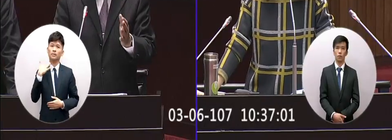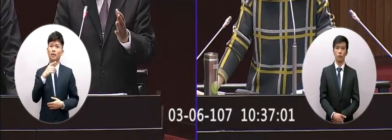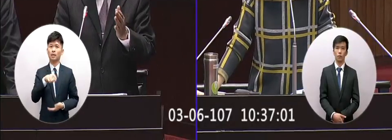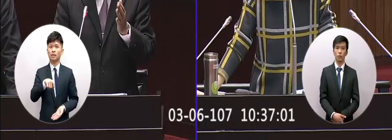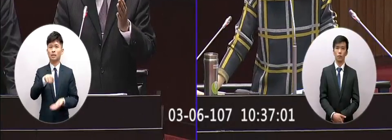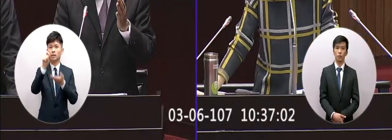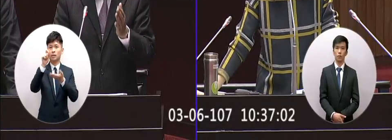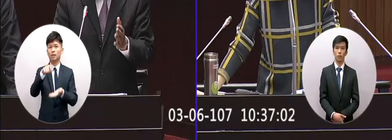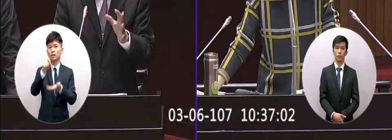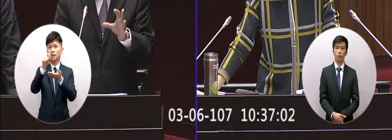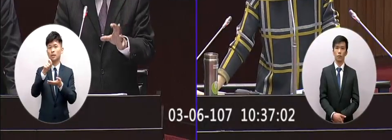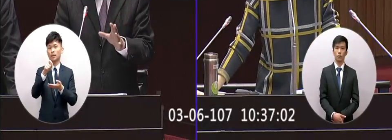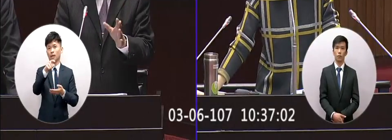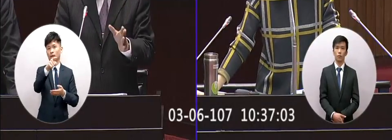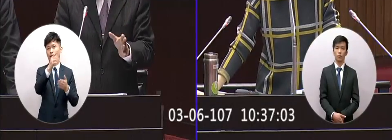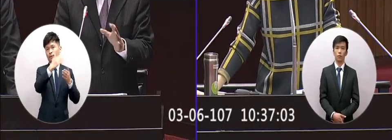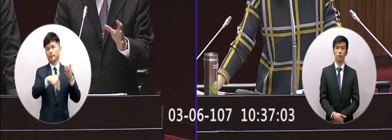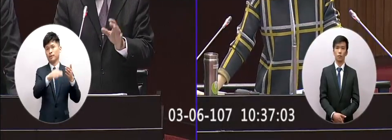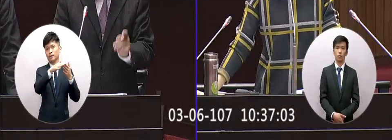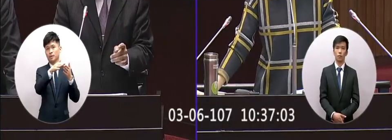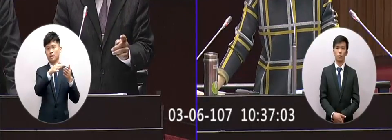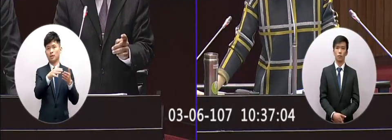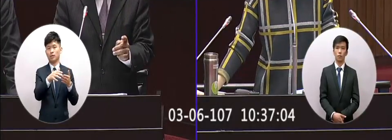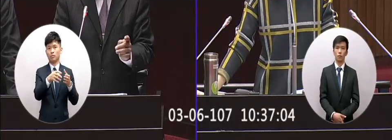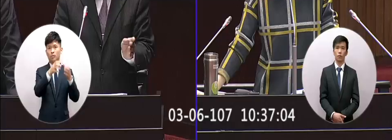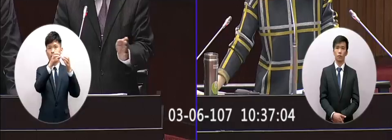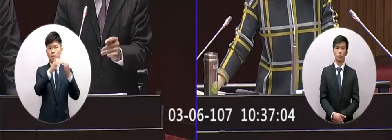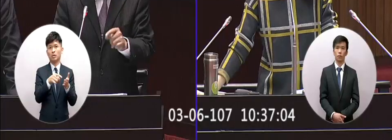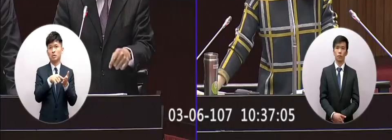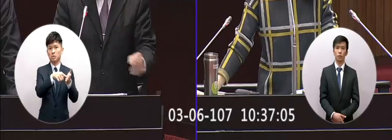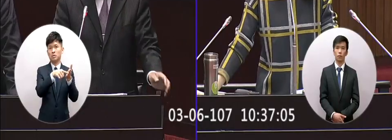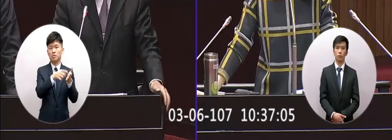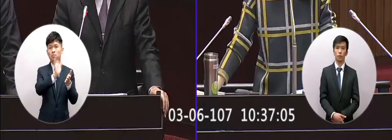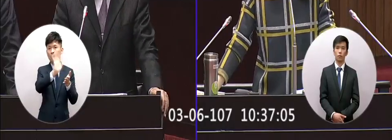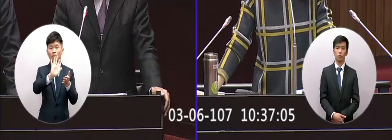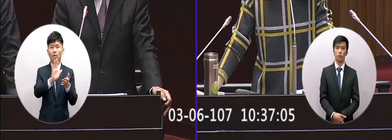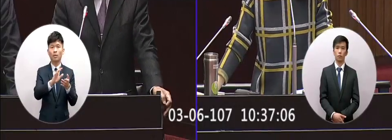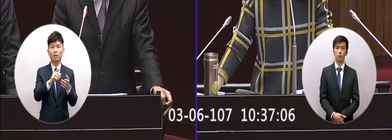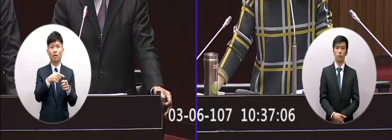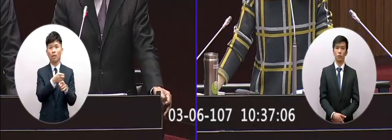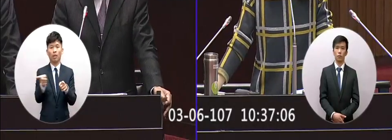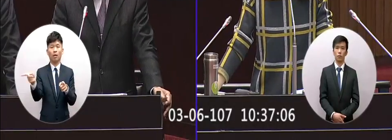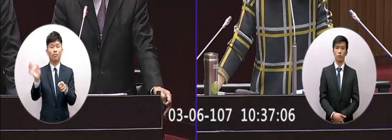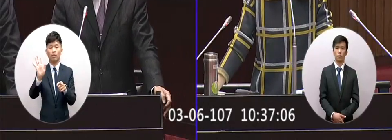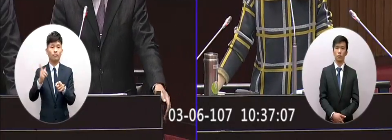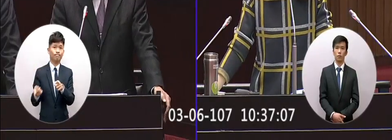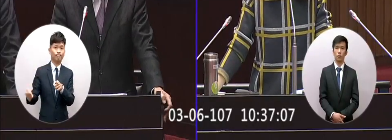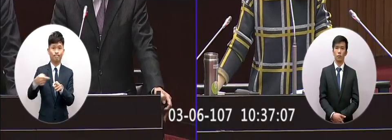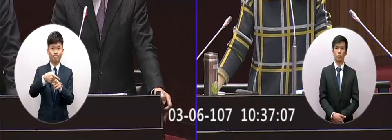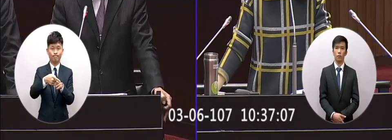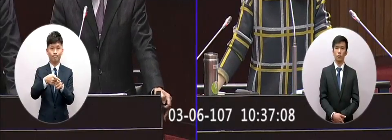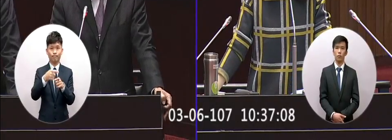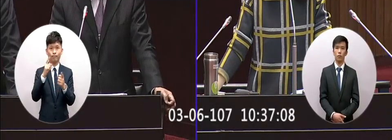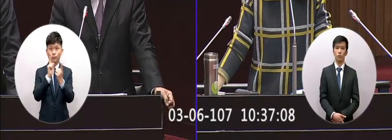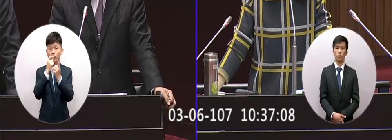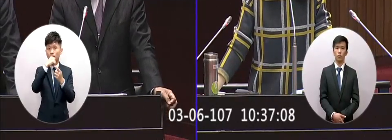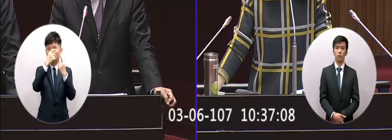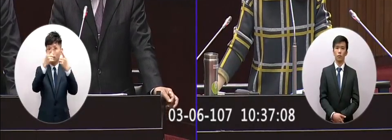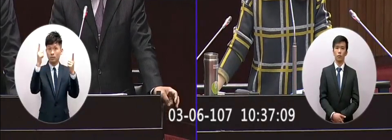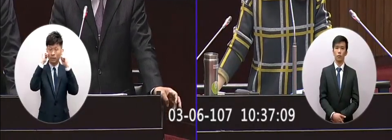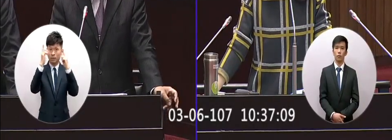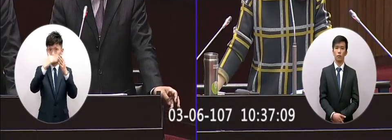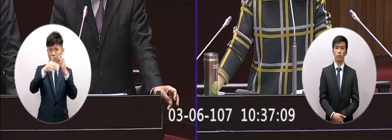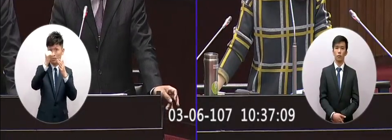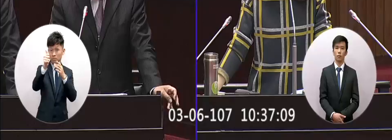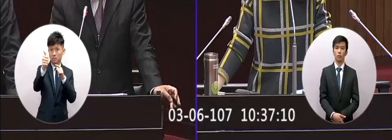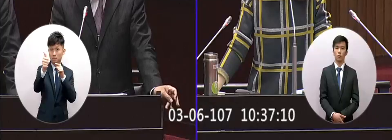定要让这个是不是学校是不是不立案等等的这个争议应该要回来做一个认定，这个对台大而言，对台大校长而言是